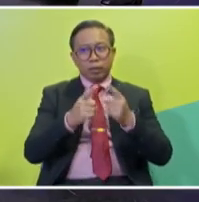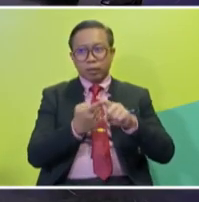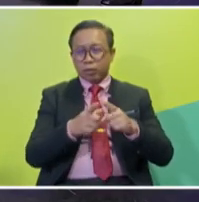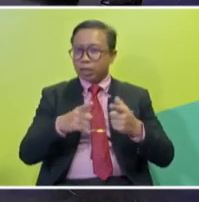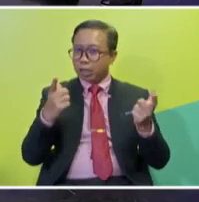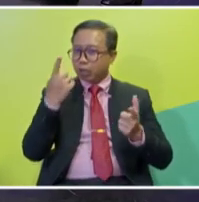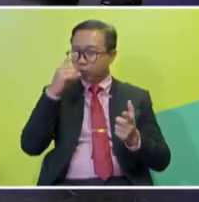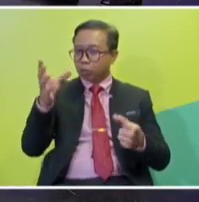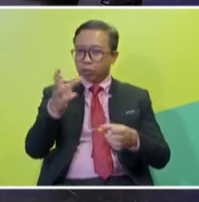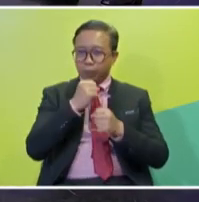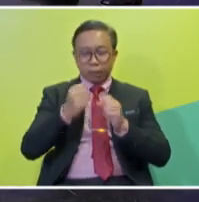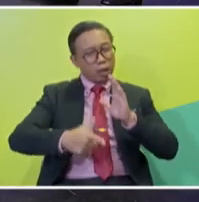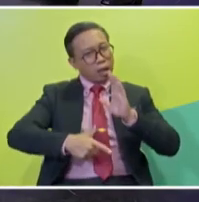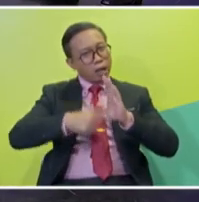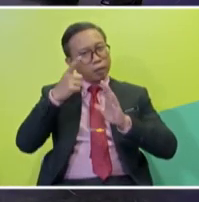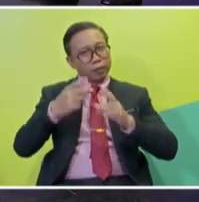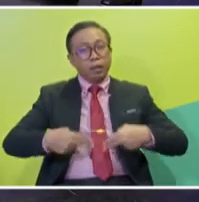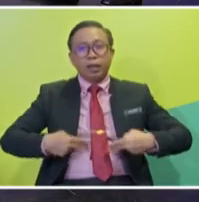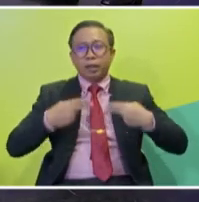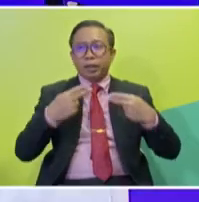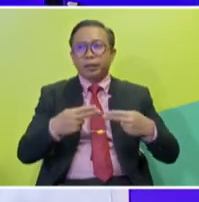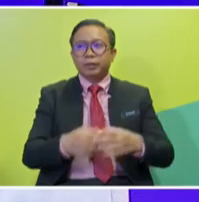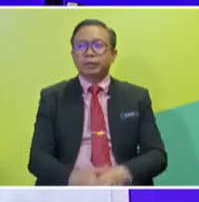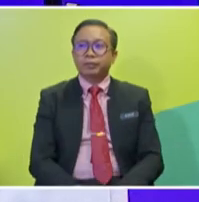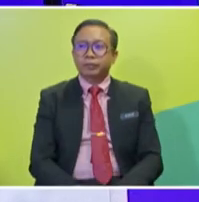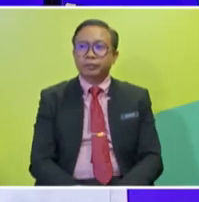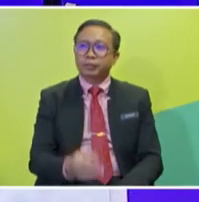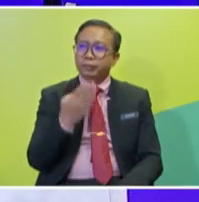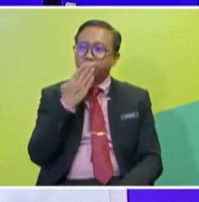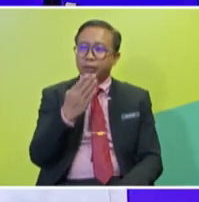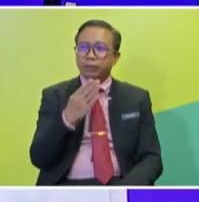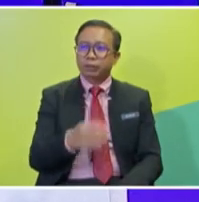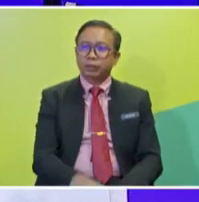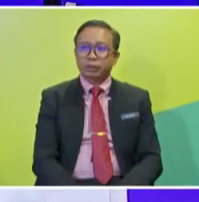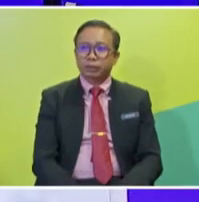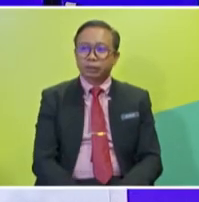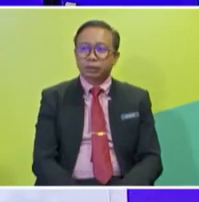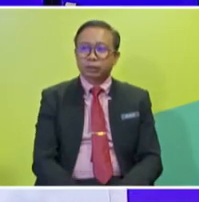mendapatkan lebih ganjaran Baiklah Cikgu Terima kasih